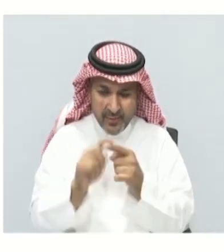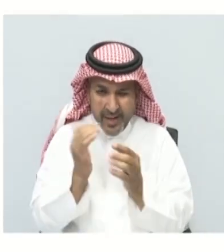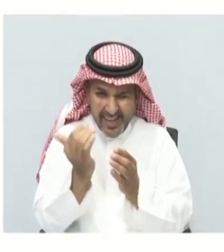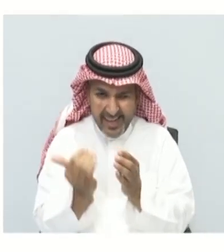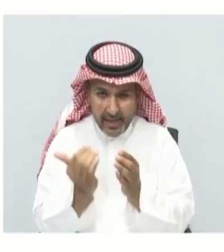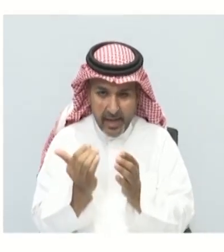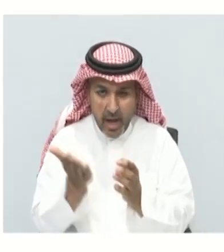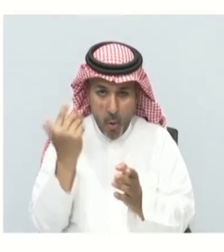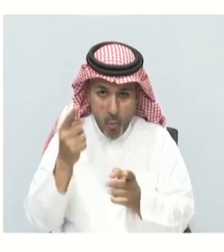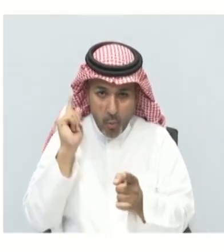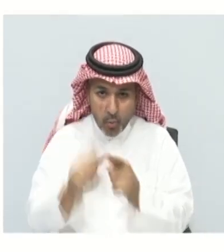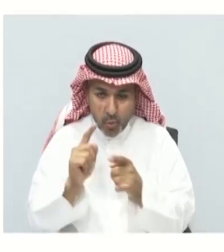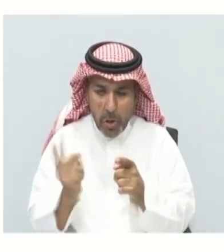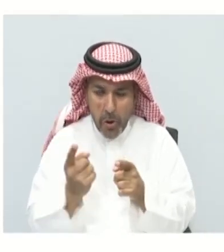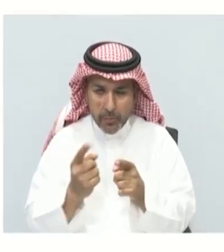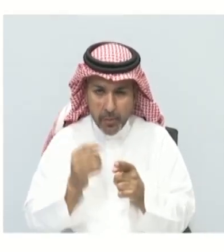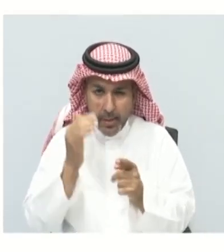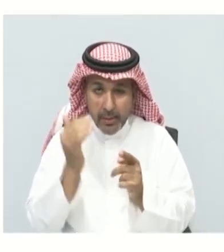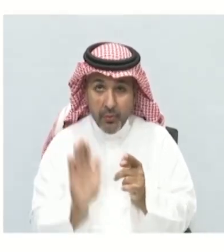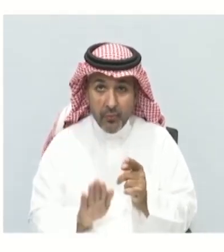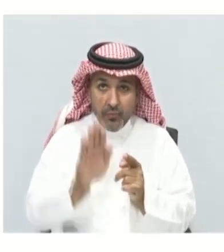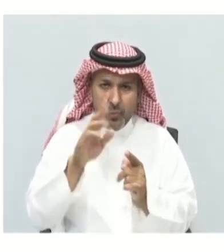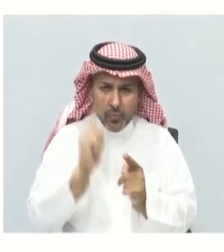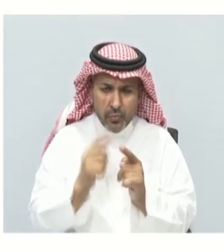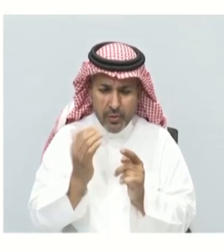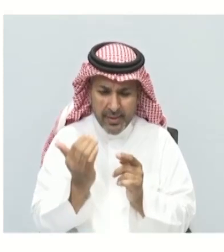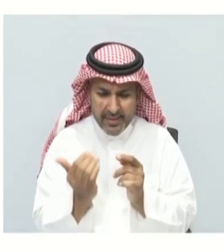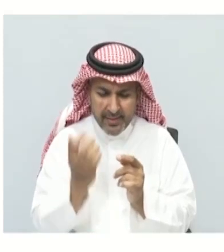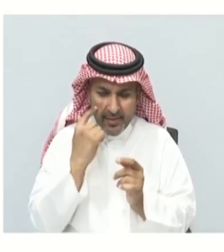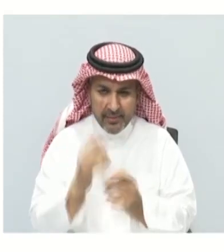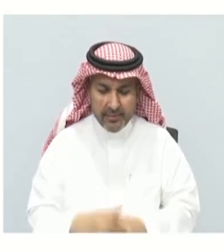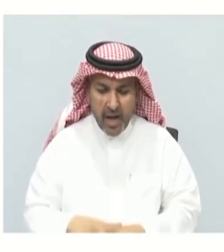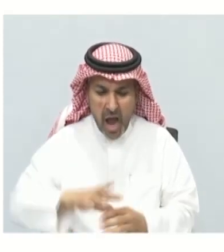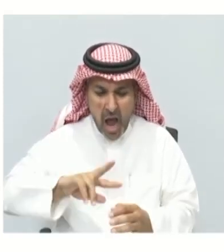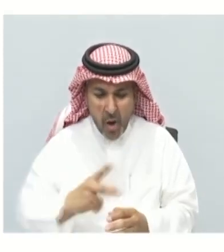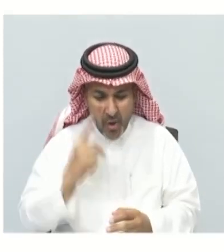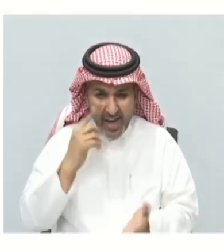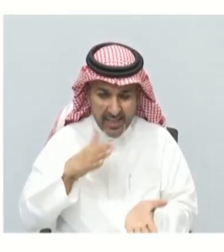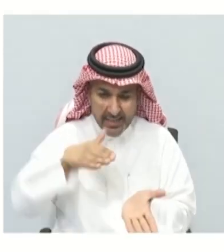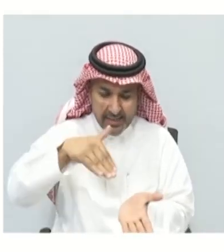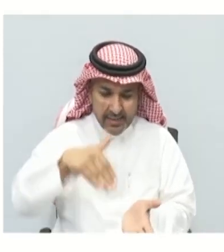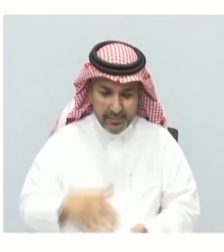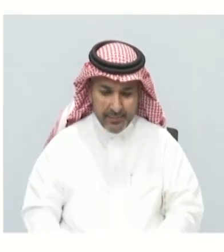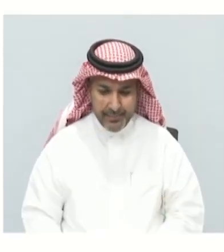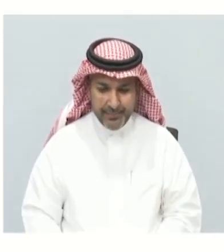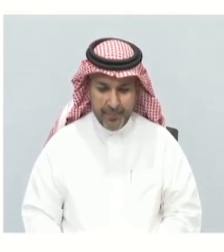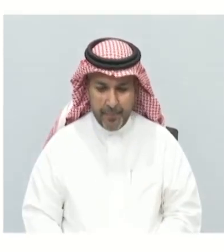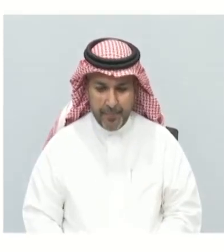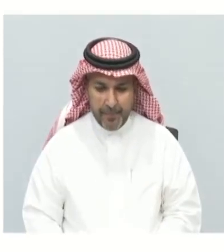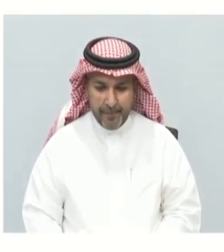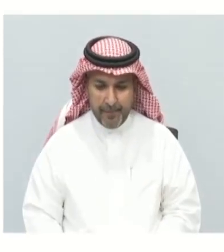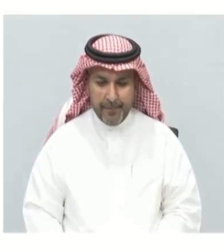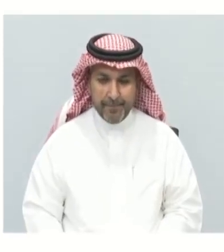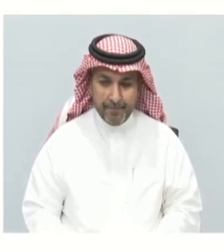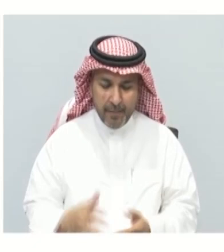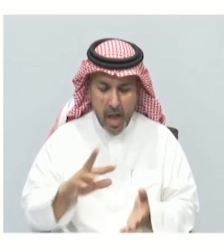بهذا الشكل بحيث ان السياره تنحدر لديك بالطريقه هذه يعني كانها كانها